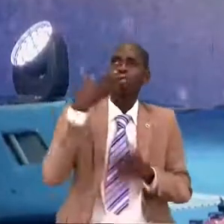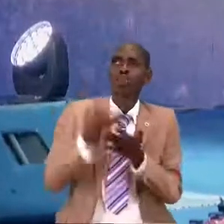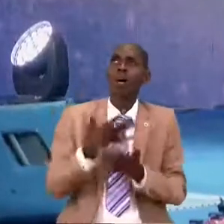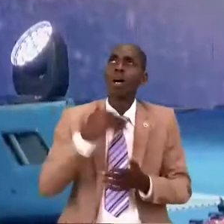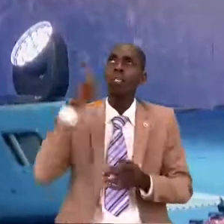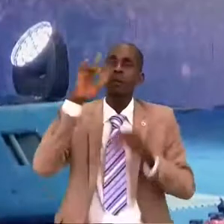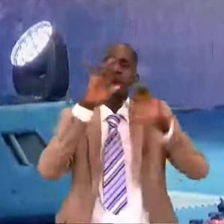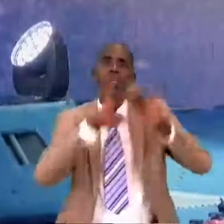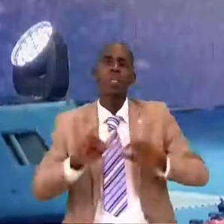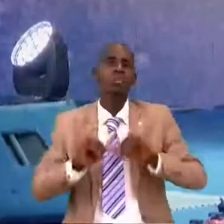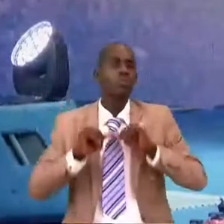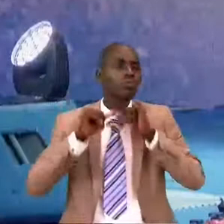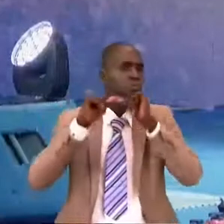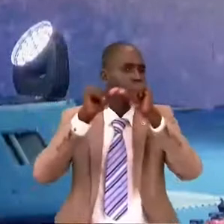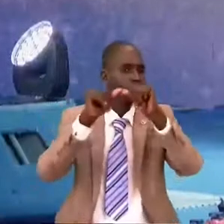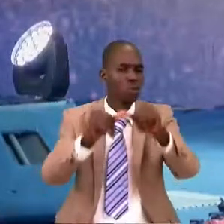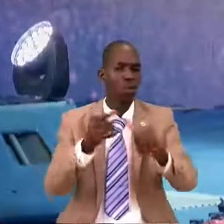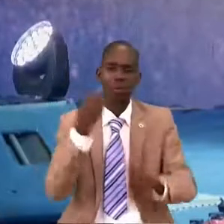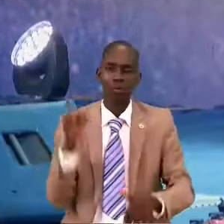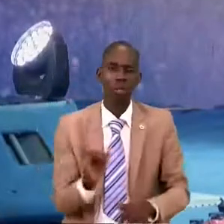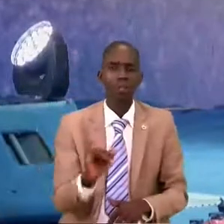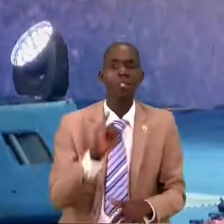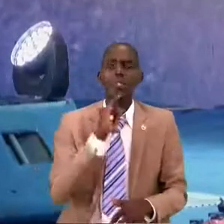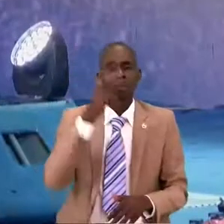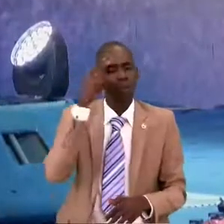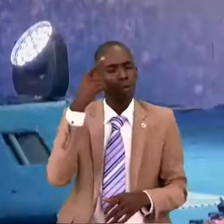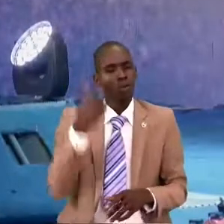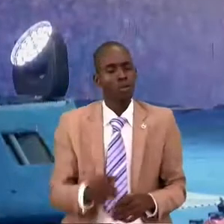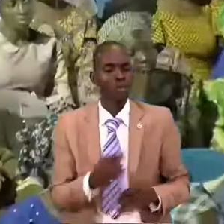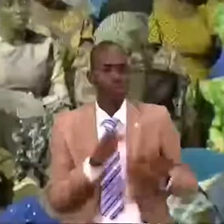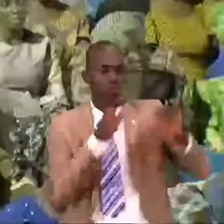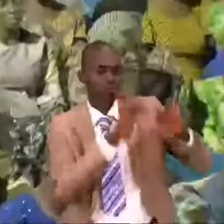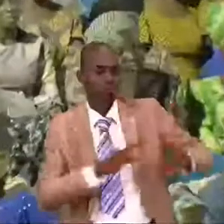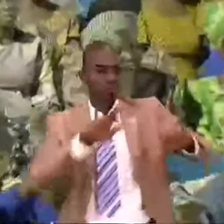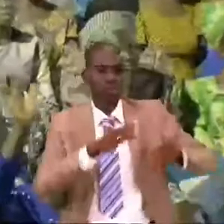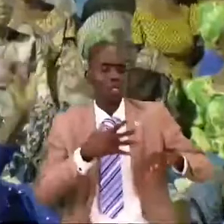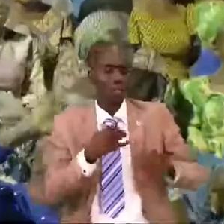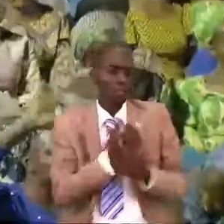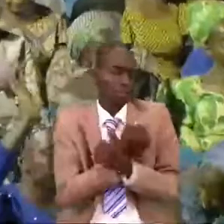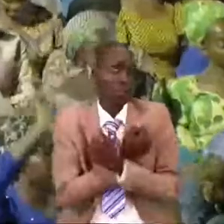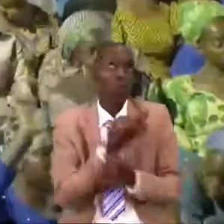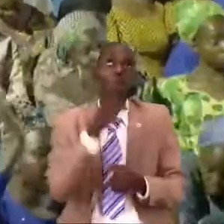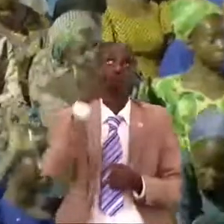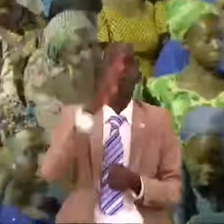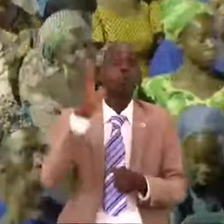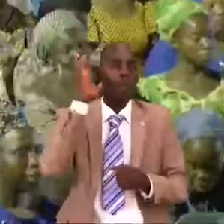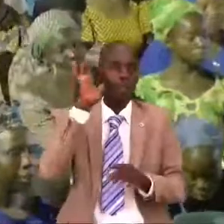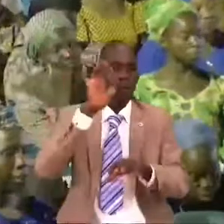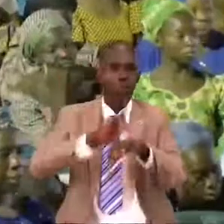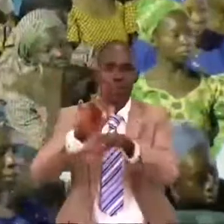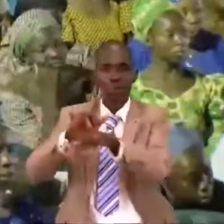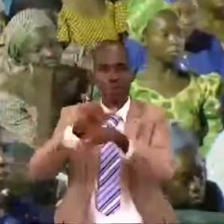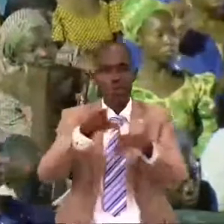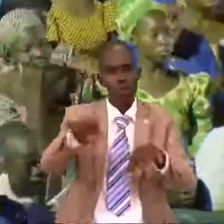Dieu, de la miséricorde de Dieu. C'est pour ça qu'il va t'atteindre là-bas. Et il va changer ta vie ce soir, au nom de